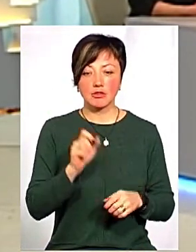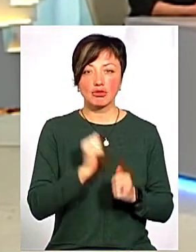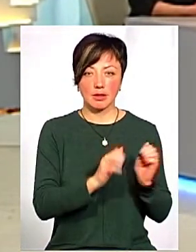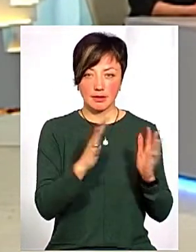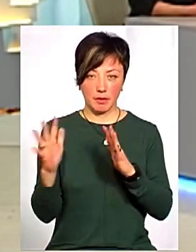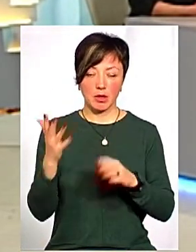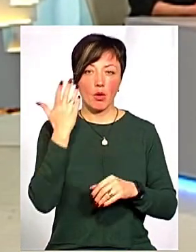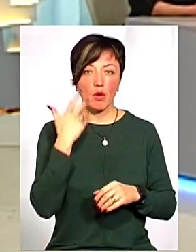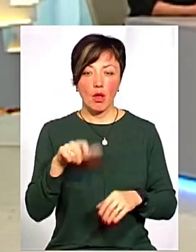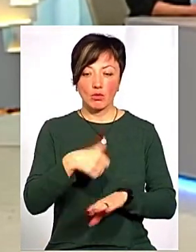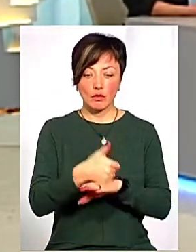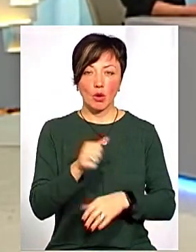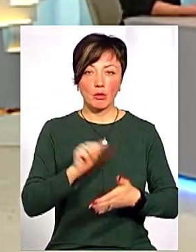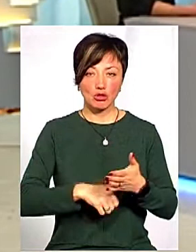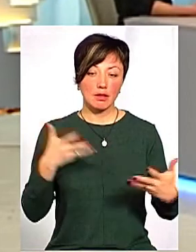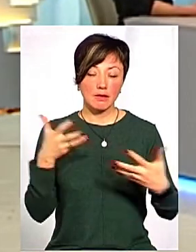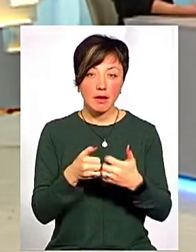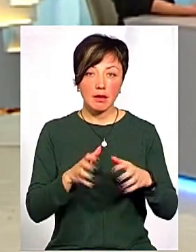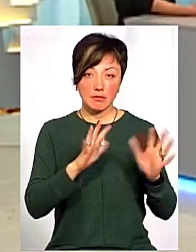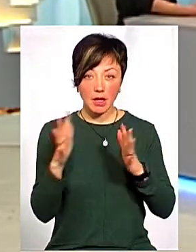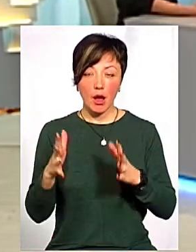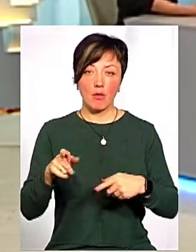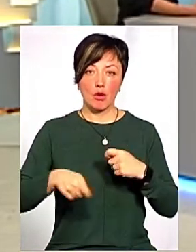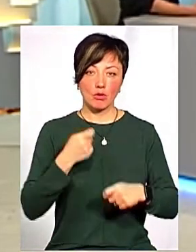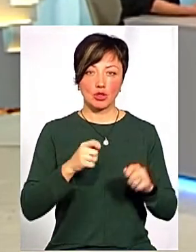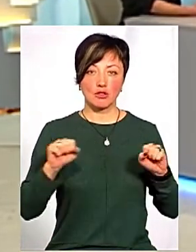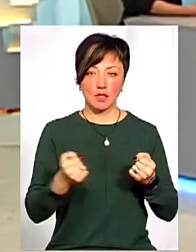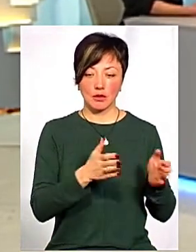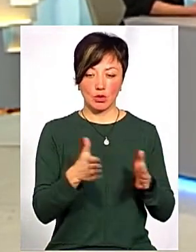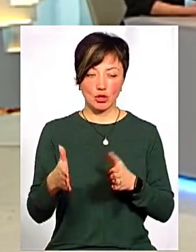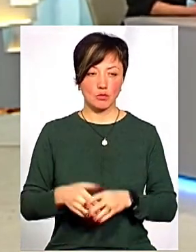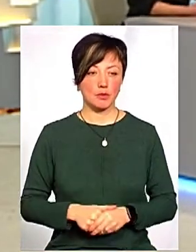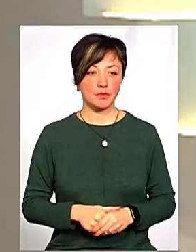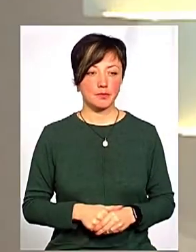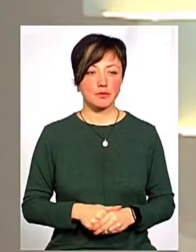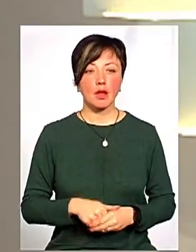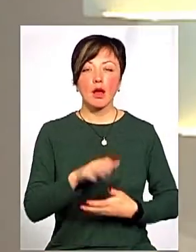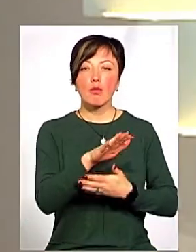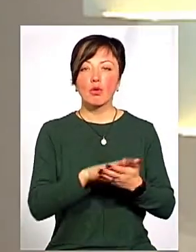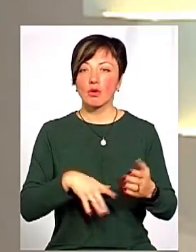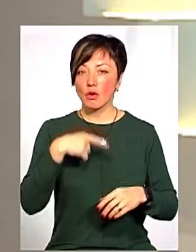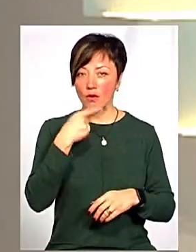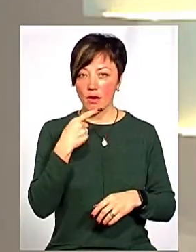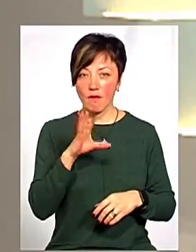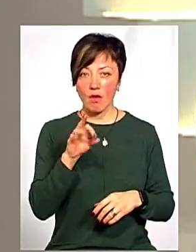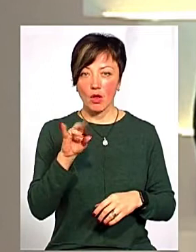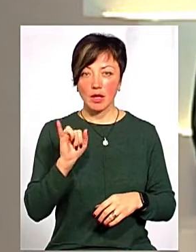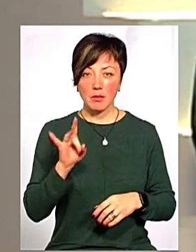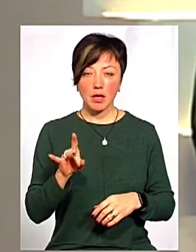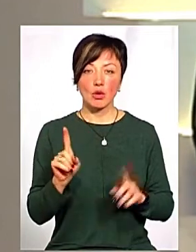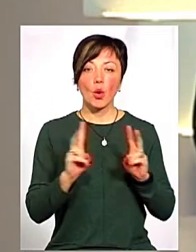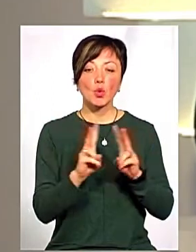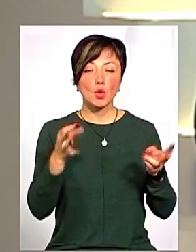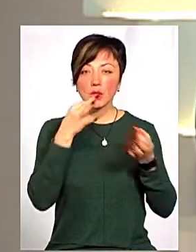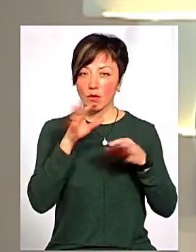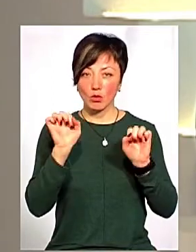поодинокі випадки, коли основною причиною дорожніх транспортних пригод є порушення швидкісного режиму. А в продовження того, що говорив Володимир, про те, що, ну,